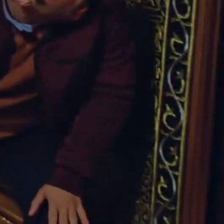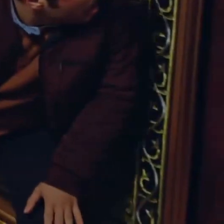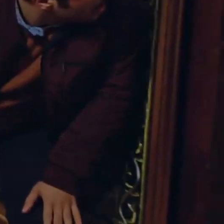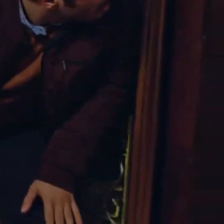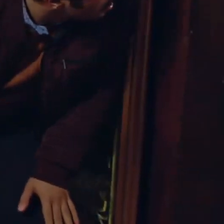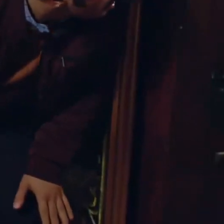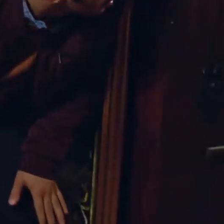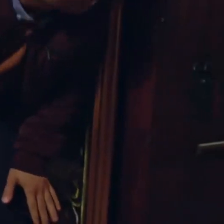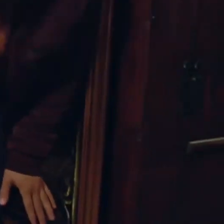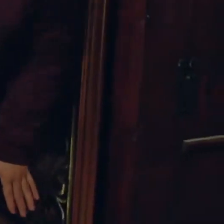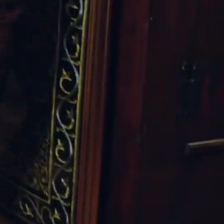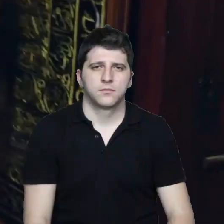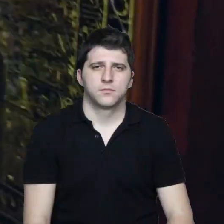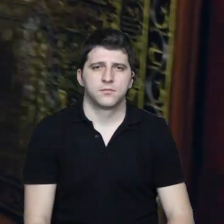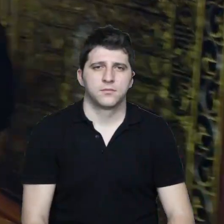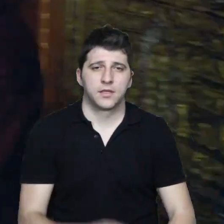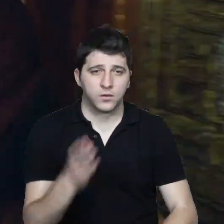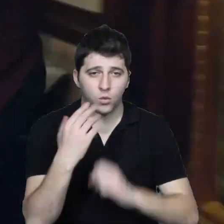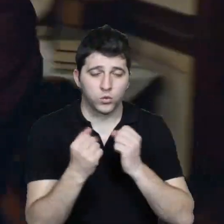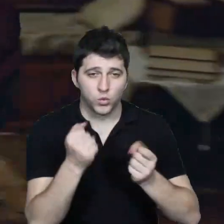Yürüyüp kenara geçti, ileriyi kontrol etti.